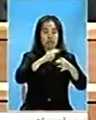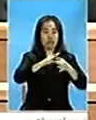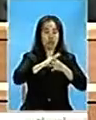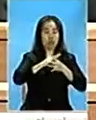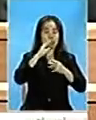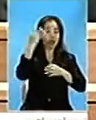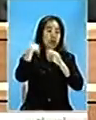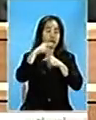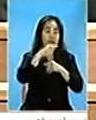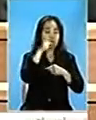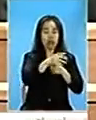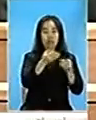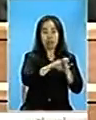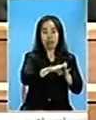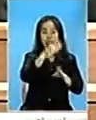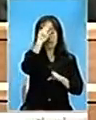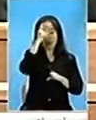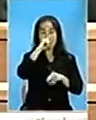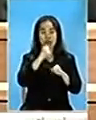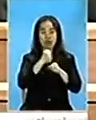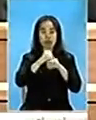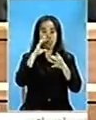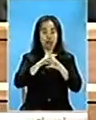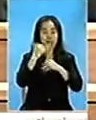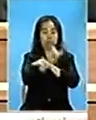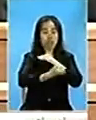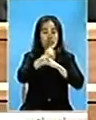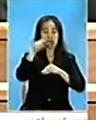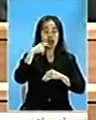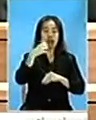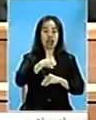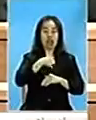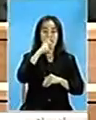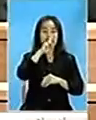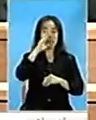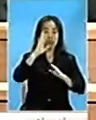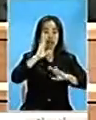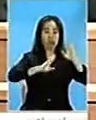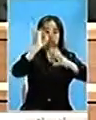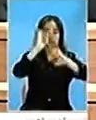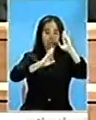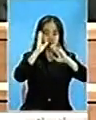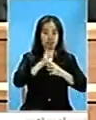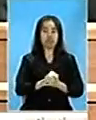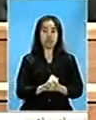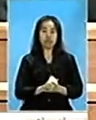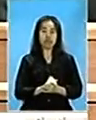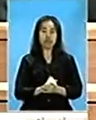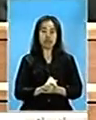สต์เพราะเจตนารมณ์ในการรวมประเทศเพื่อต้องการที่จะให้เป็นระบบประชาธิปไตย